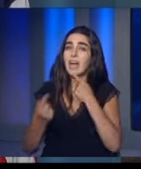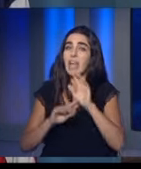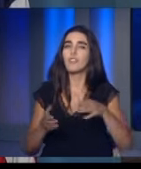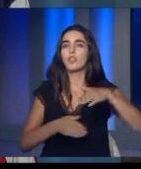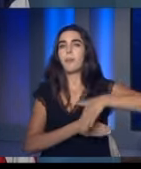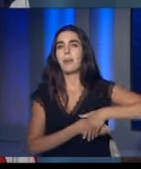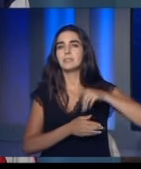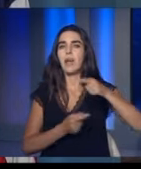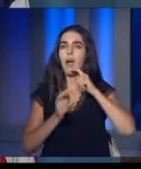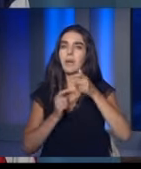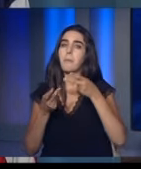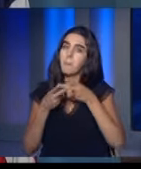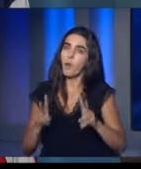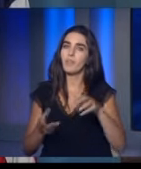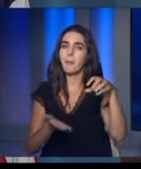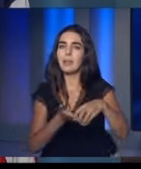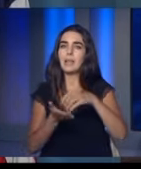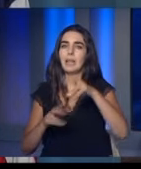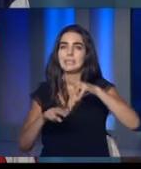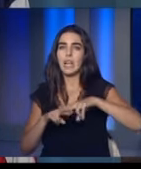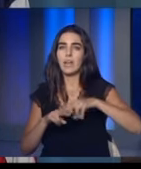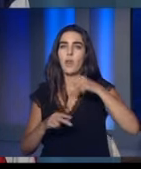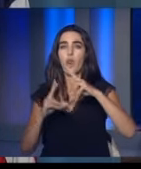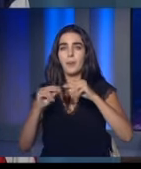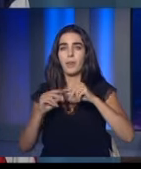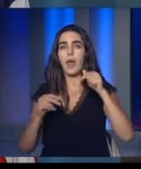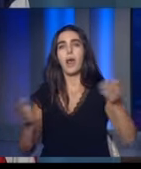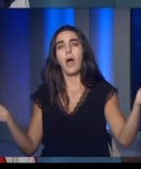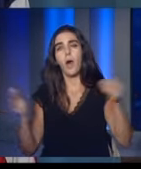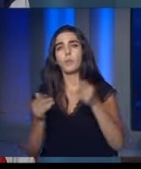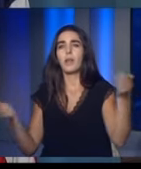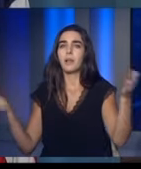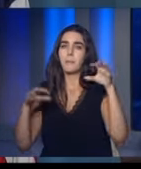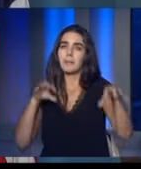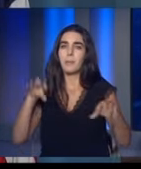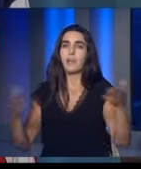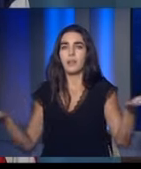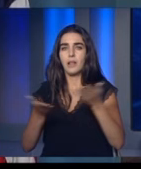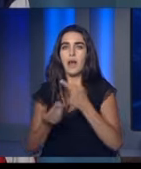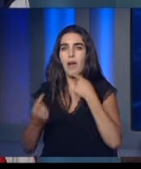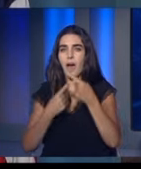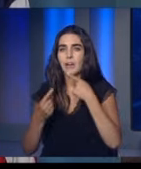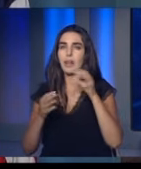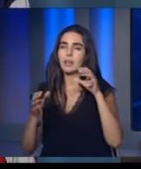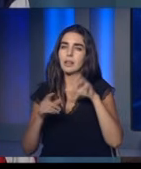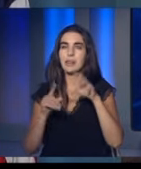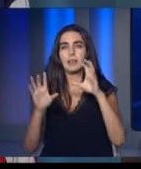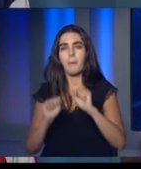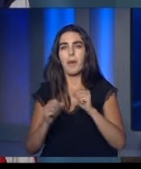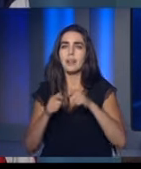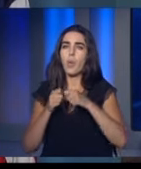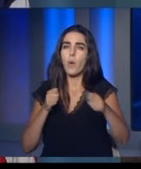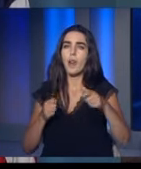الفاصل بين لبنان وفلسطين المحتلة بالوسائل الدبلوماسية، ما يسمح للمدنيين الإسرائيليين